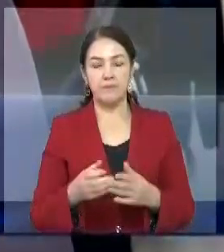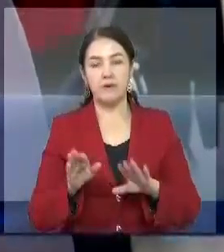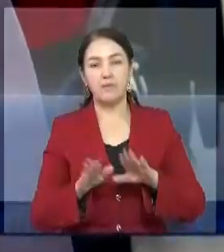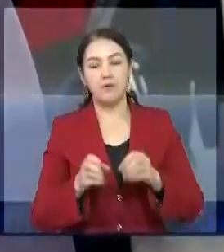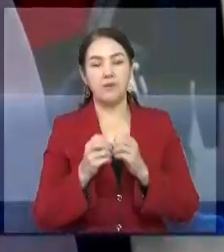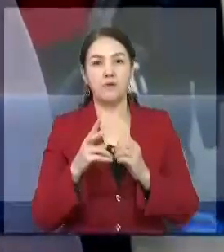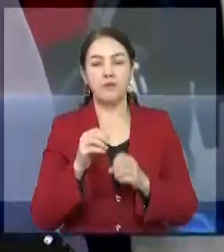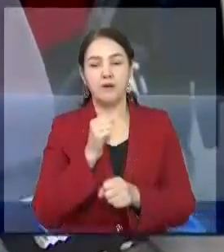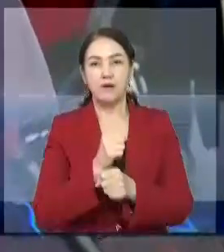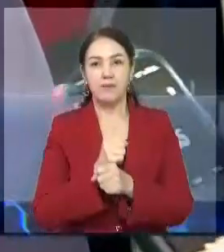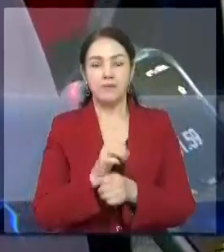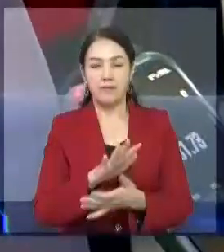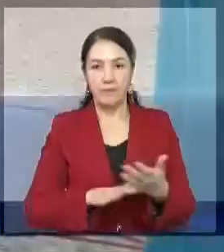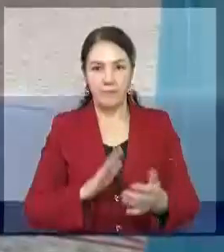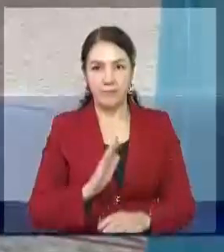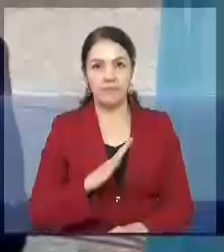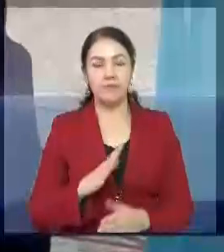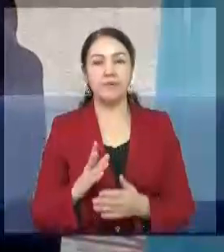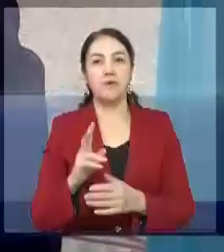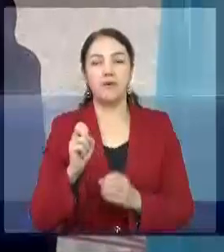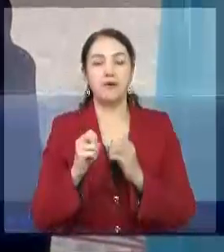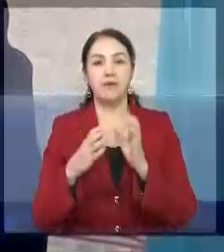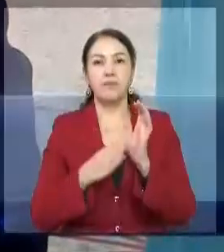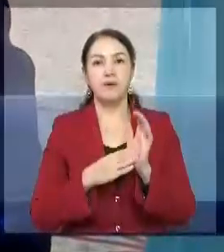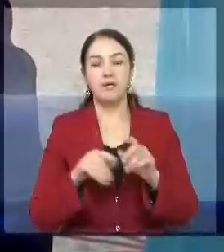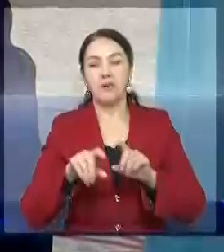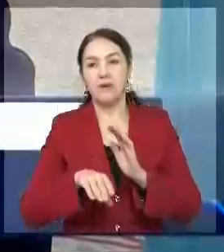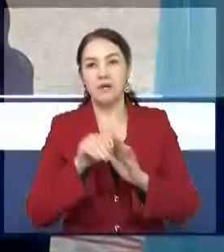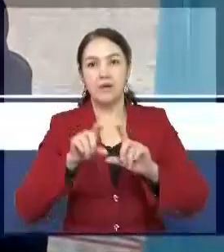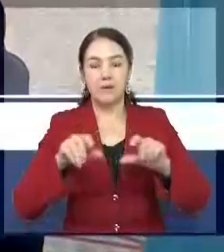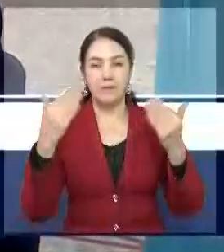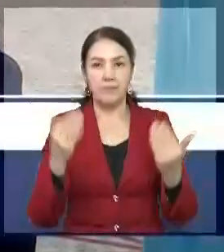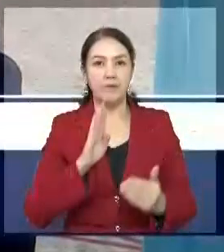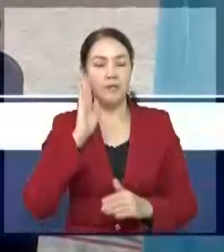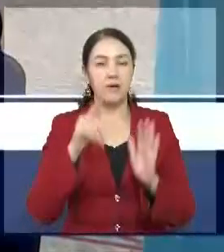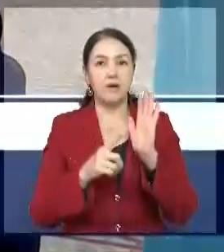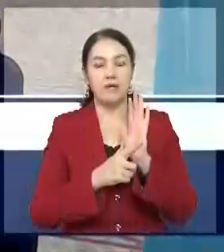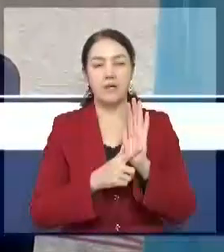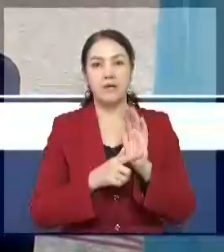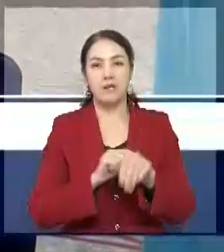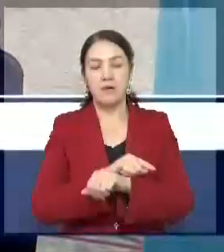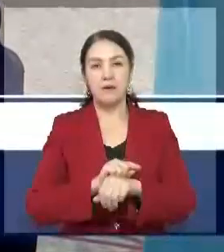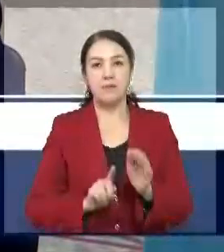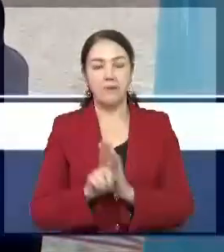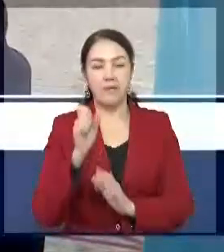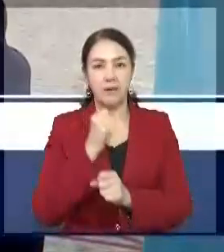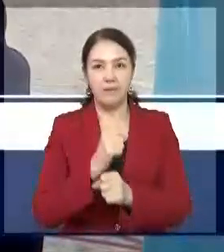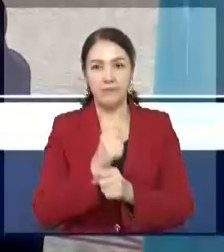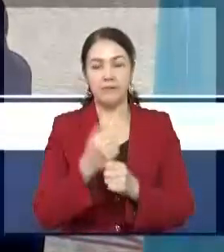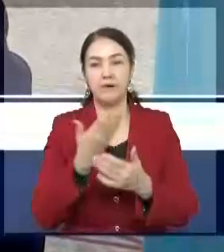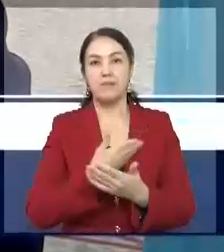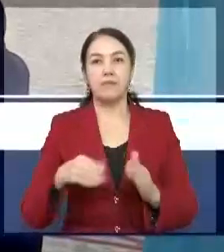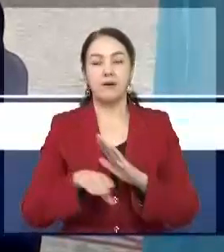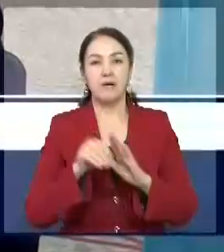кейін біздер жұмысымызды жалғастырдық. 219 сайлау учаскесі бүгінгі таңғы сағат 7-ден бастап жұмысын бастады. Біздің